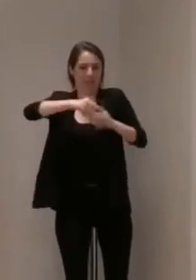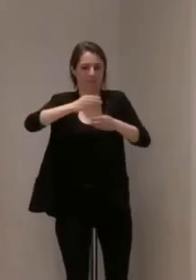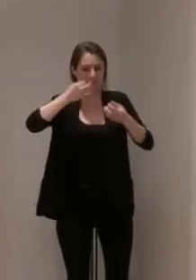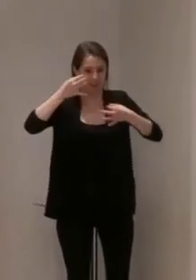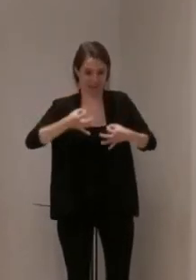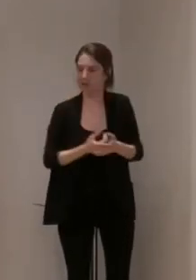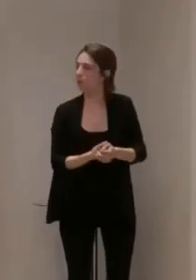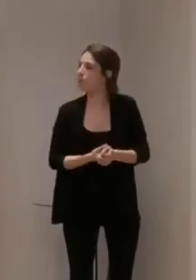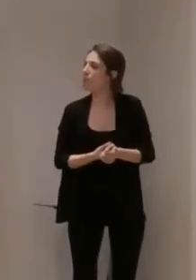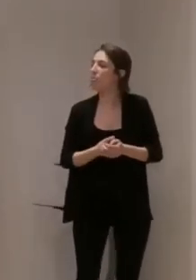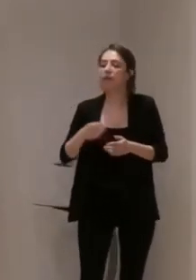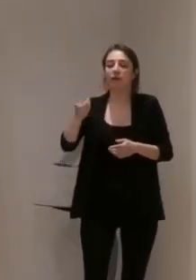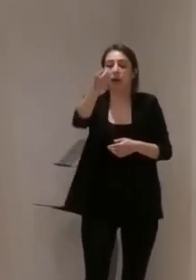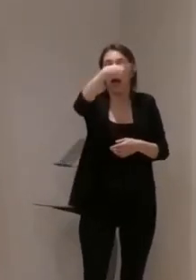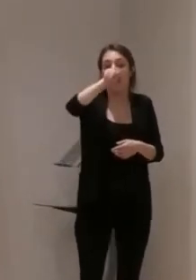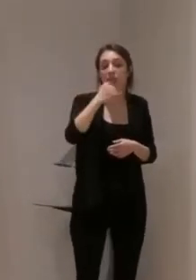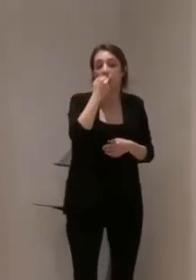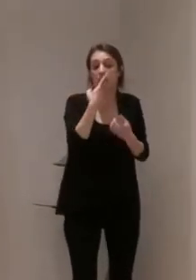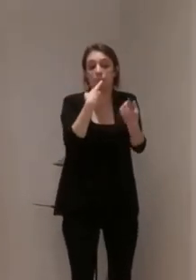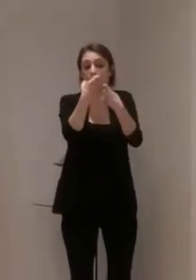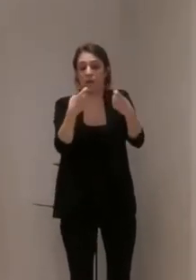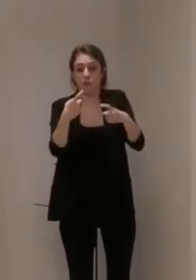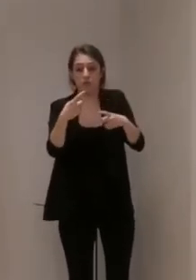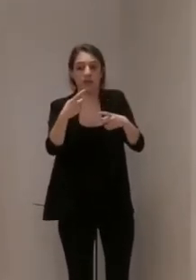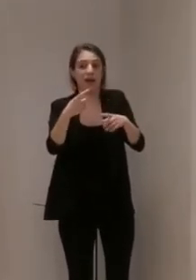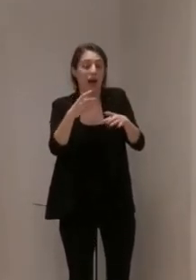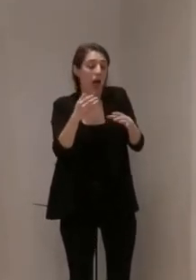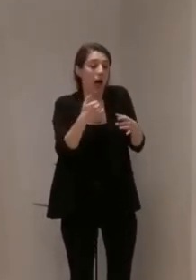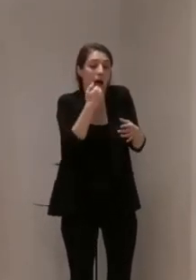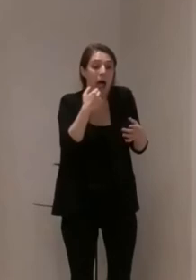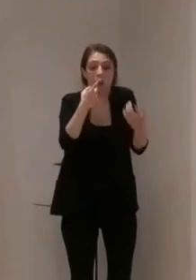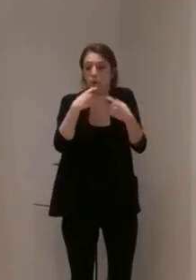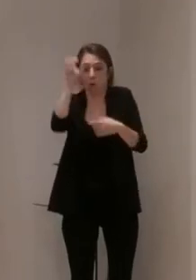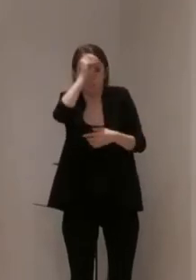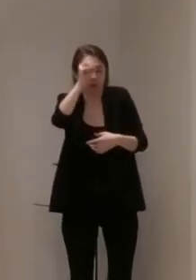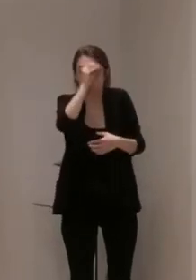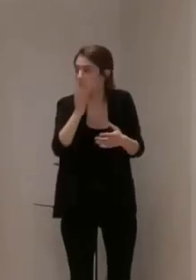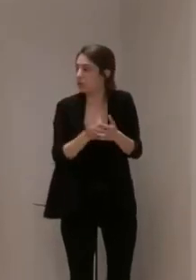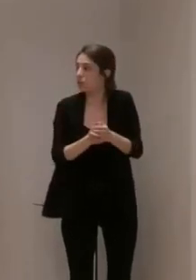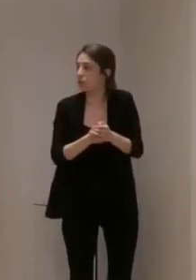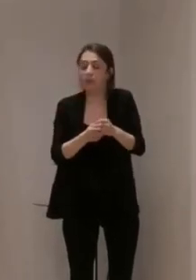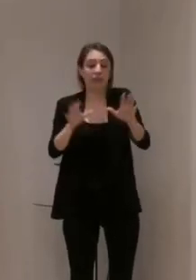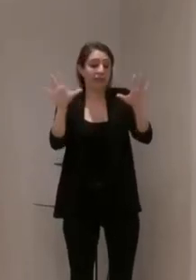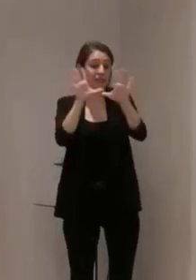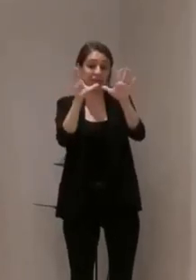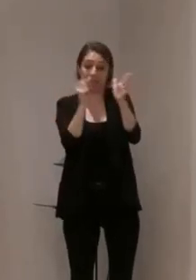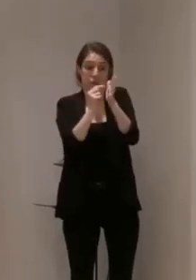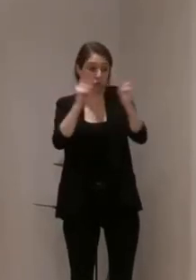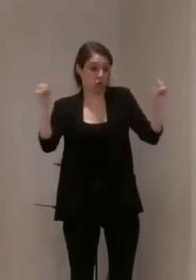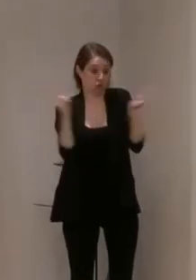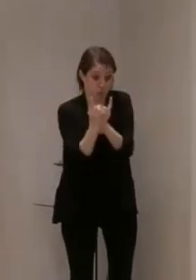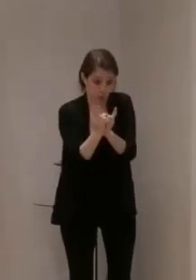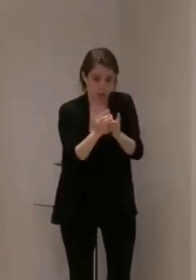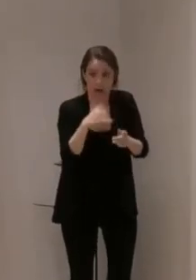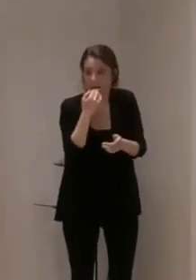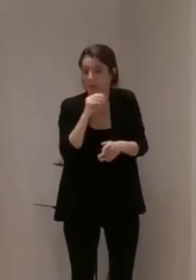La bona notícia és que ara us toca a vosaltres fer aquesta mobilització ciutadana a forma de paraula, podeu opinar, preguntar. La mala és que només tenim 10 minutets, en teoria, fins a